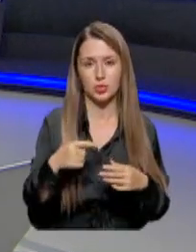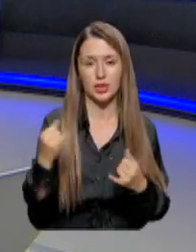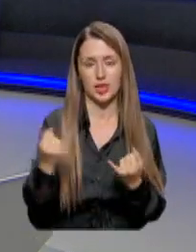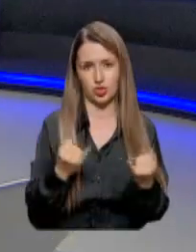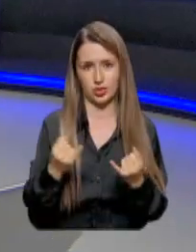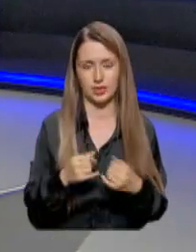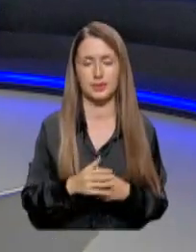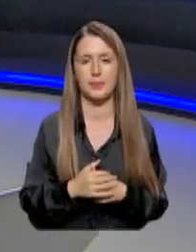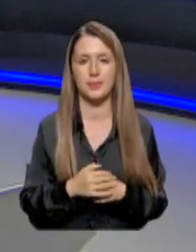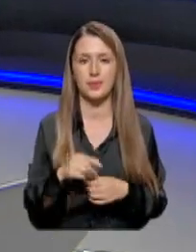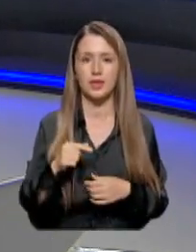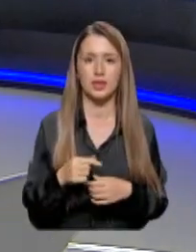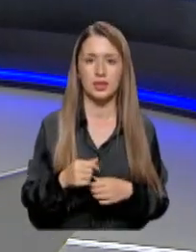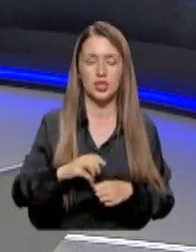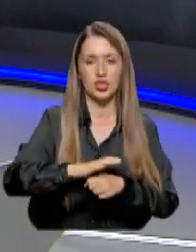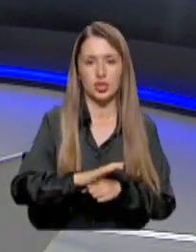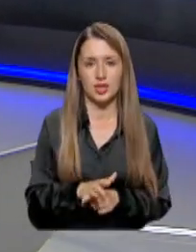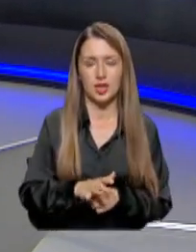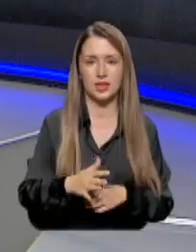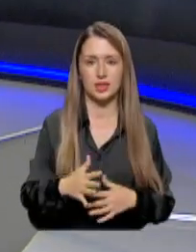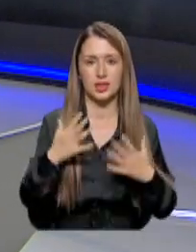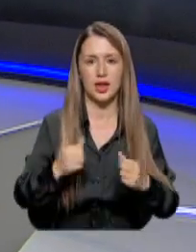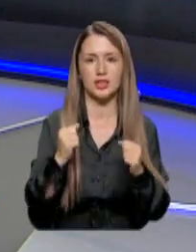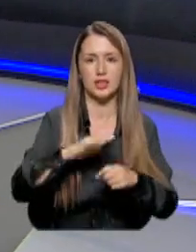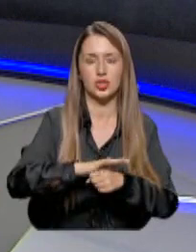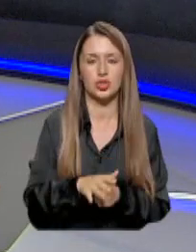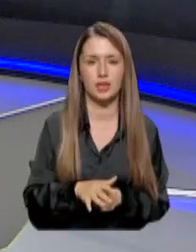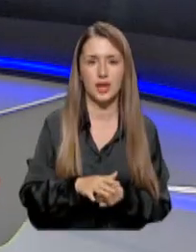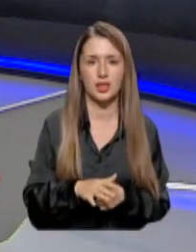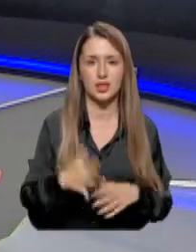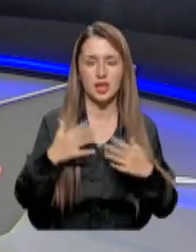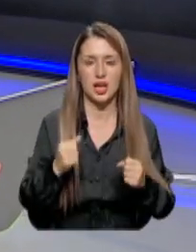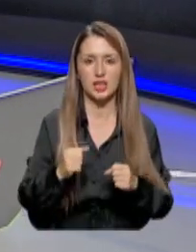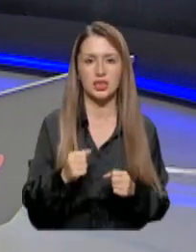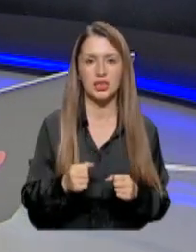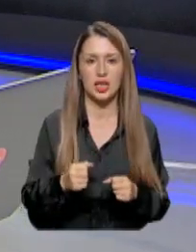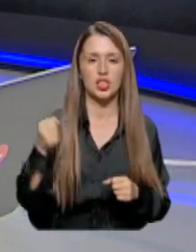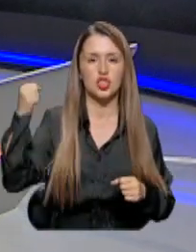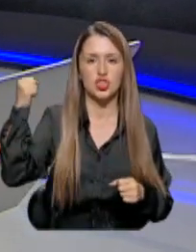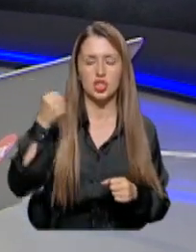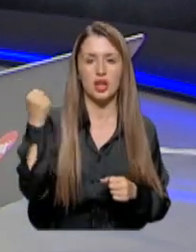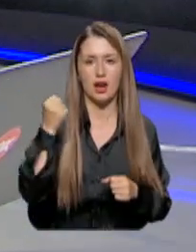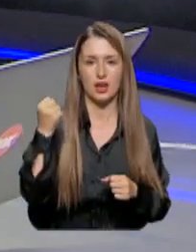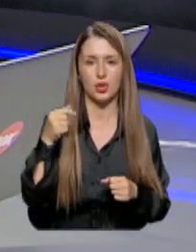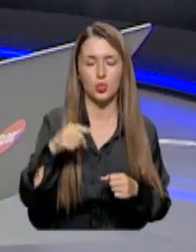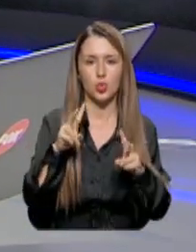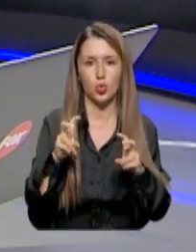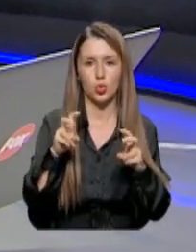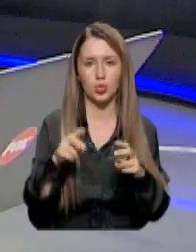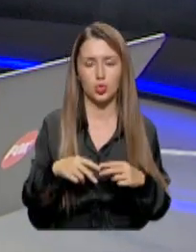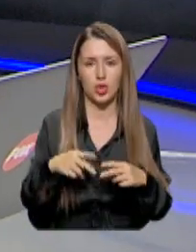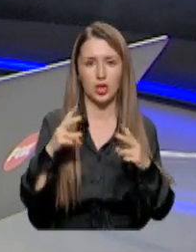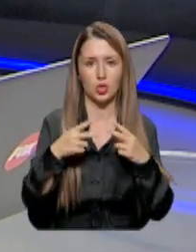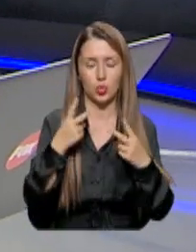tartışacağız. Tabii şiddet, sağlıkta şiddet, hatta sağlıkta cinayet. Bugün o konuya da değineceğiz